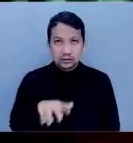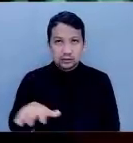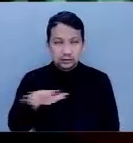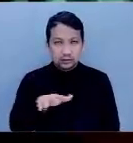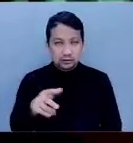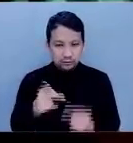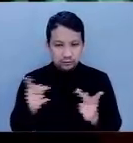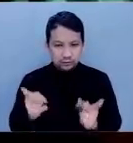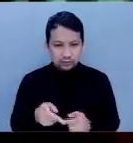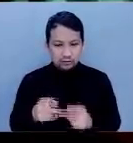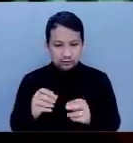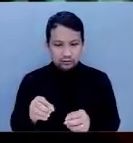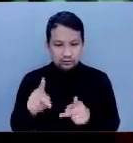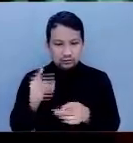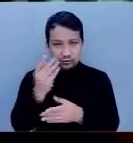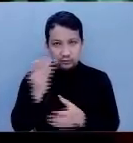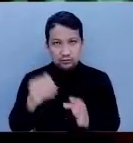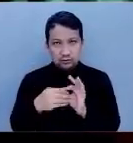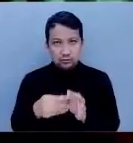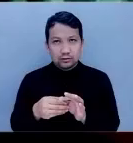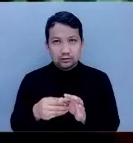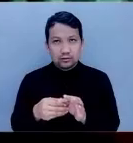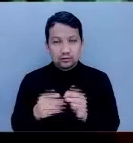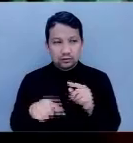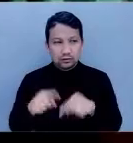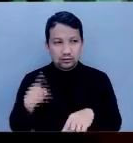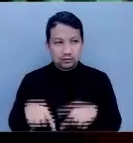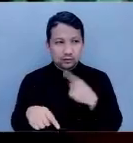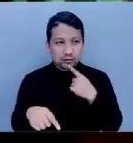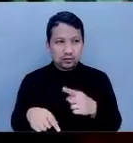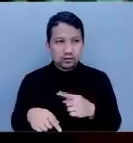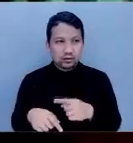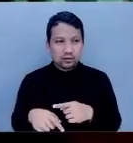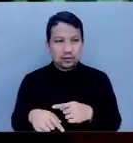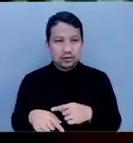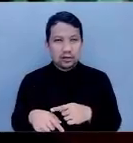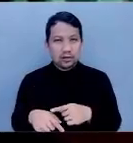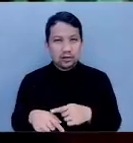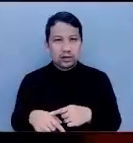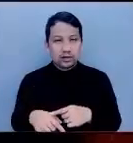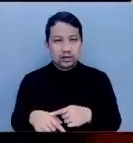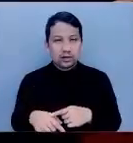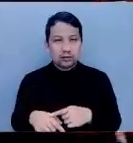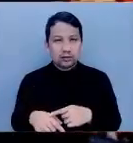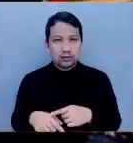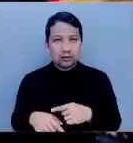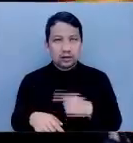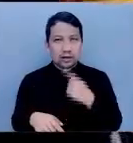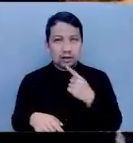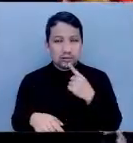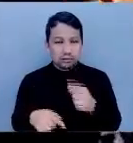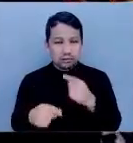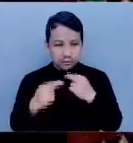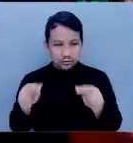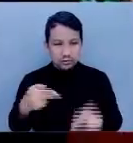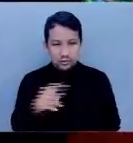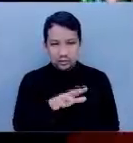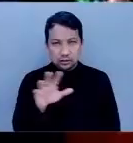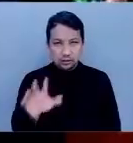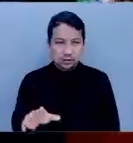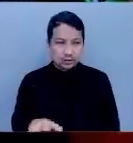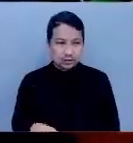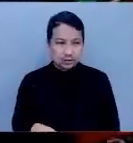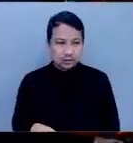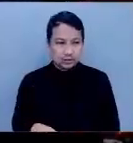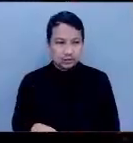and opportunities that will result in mutually beneficial outcomes for our peoples. Nagbabalita mula sa frontline,